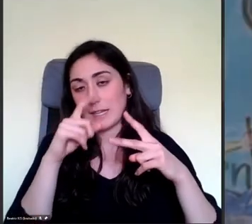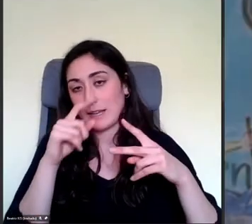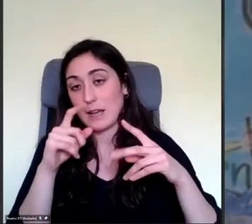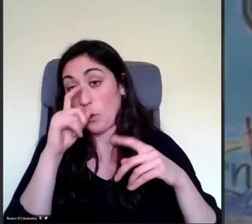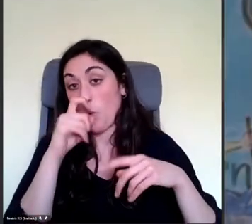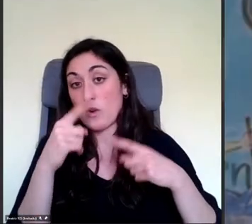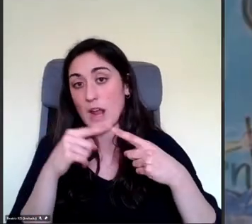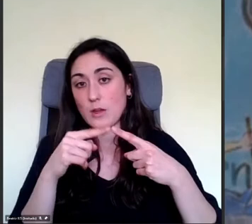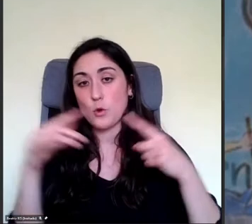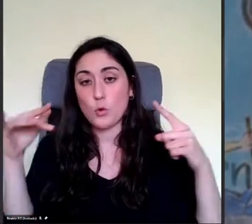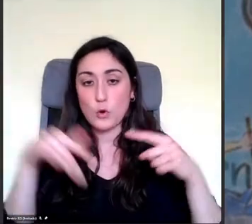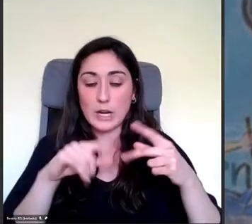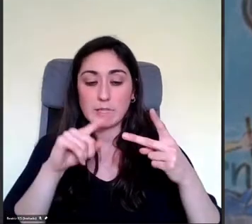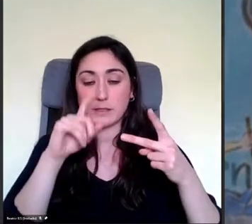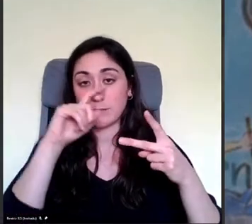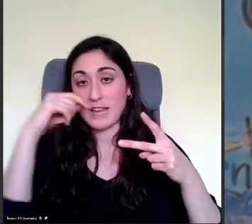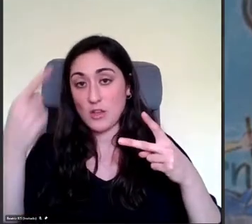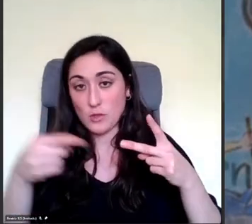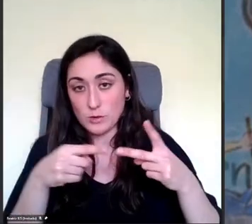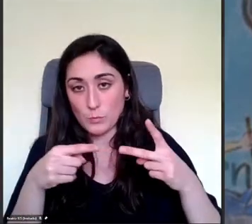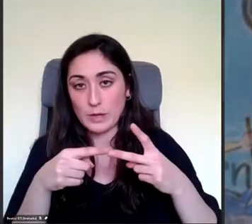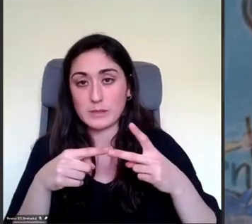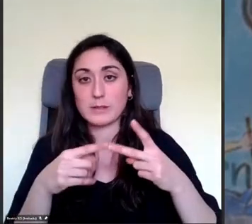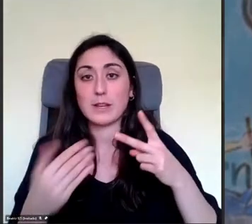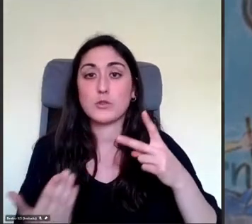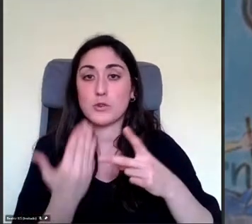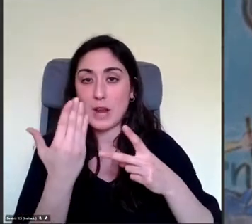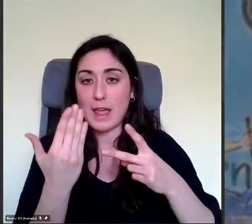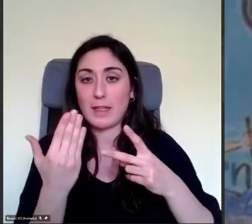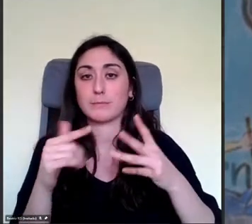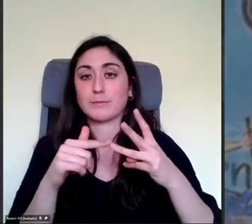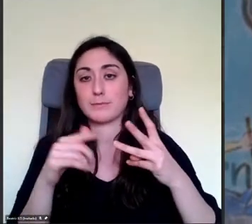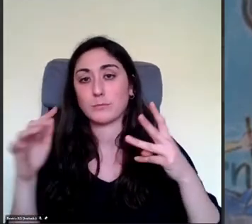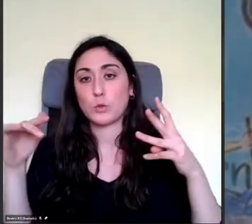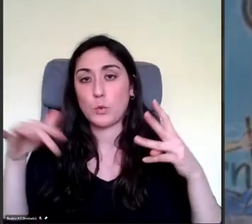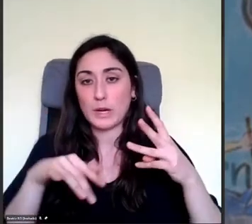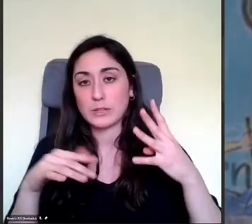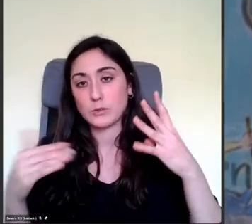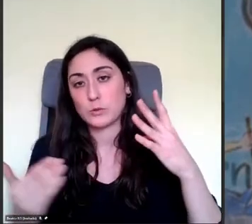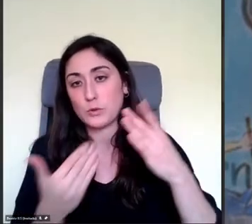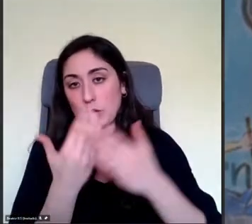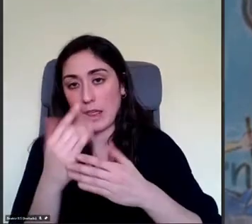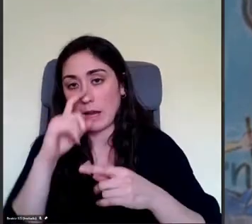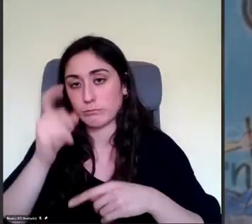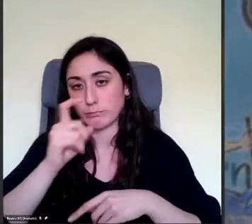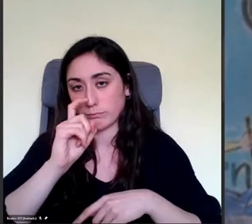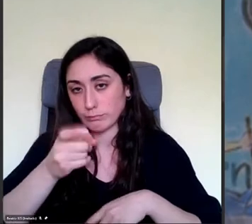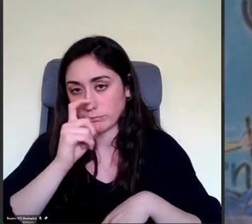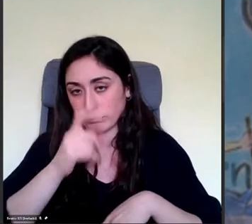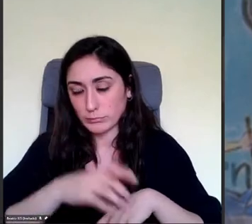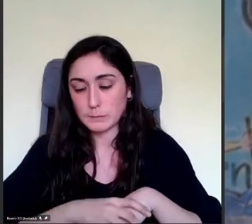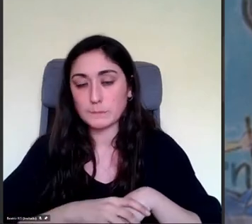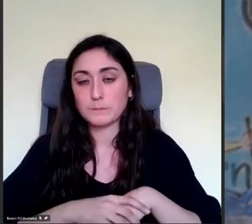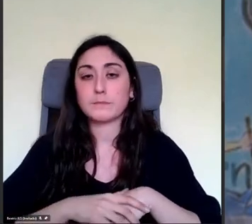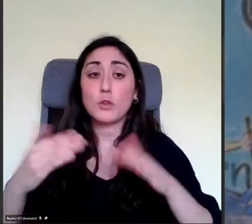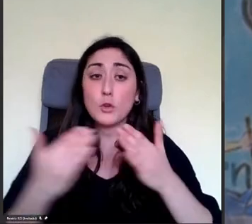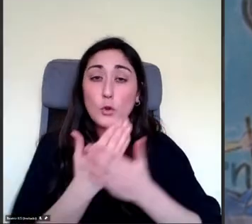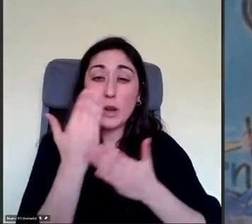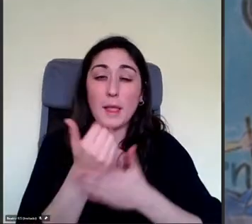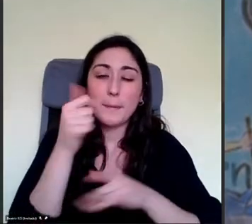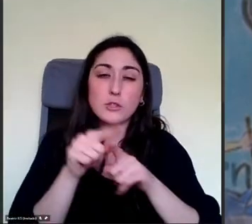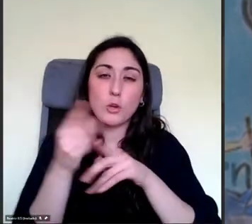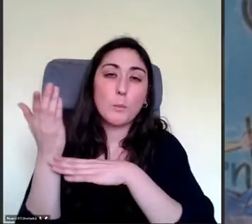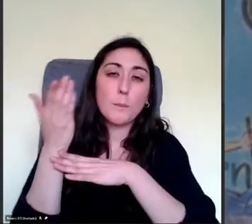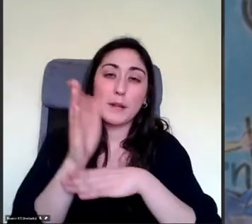de 2022 ja ens emplacem per la jornada. La jornada està més orientada a la presentació de propostes que